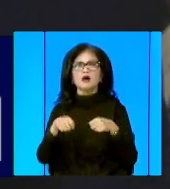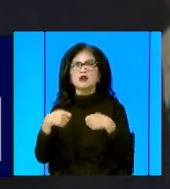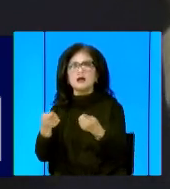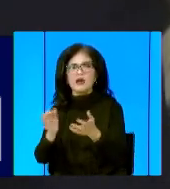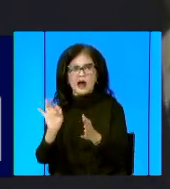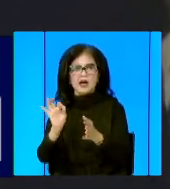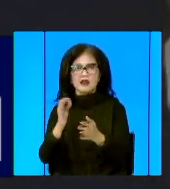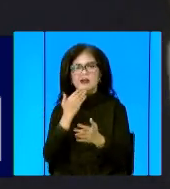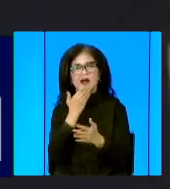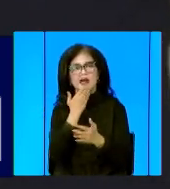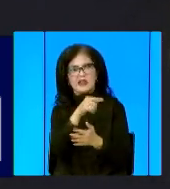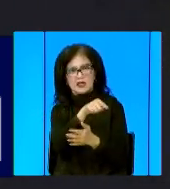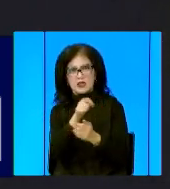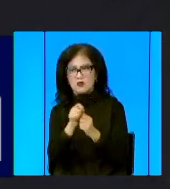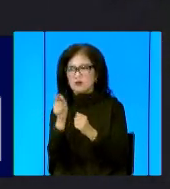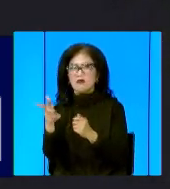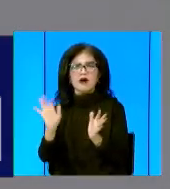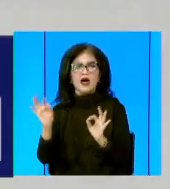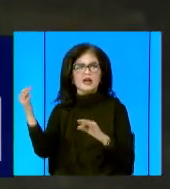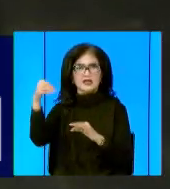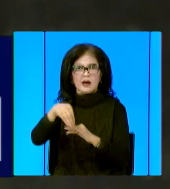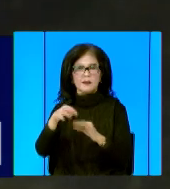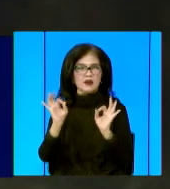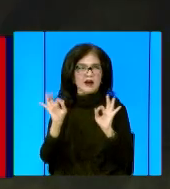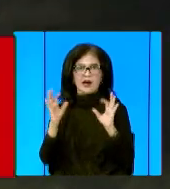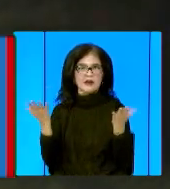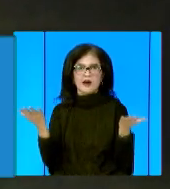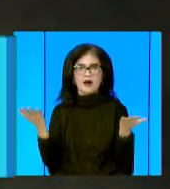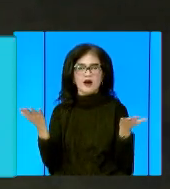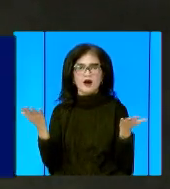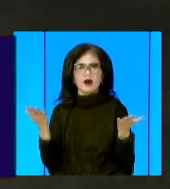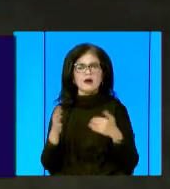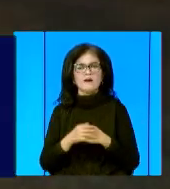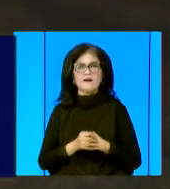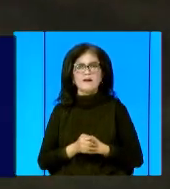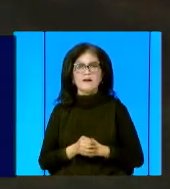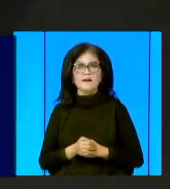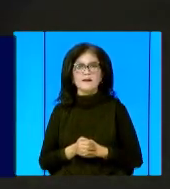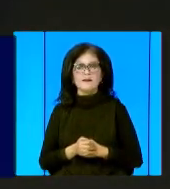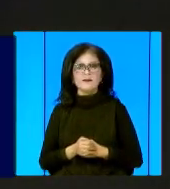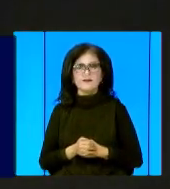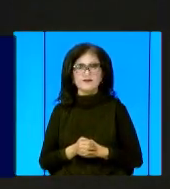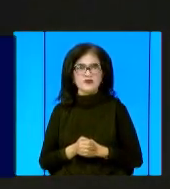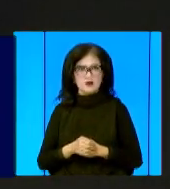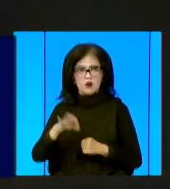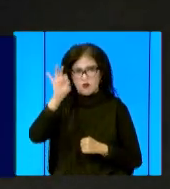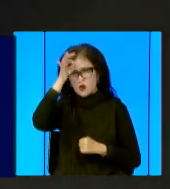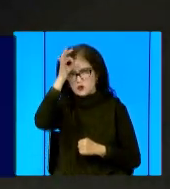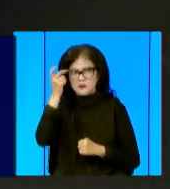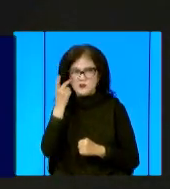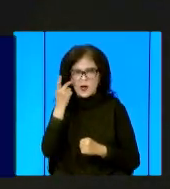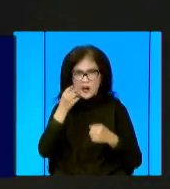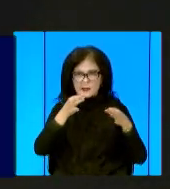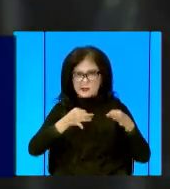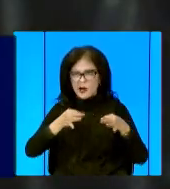dan kemudian tidak sesuai dengan janji dan etiket yang diberikan. Untuk mengantisipasi kericuhan susulan, polisi disiagakan di lokasi